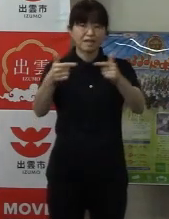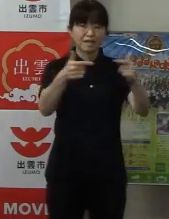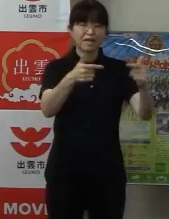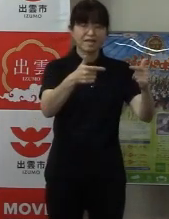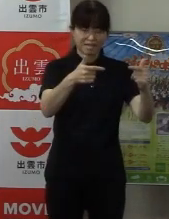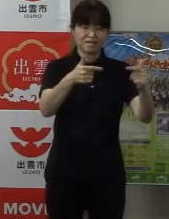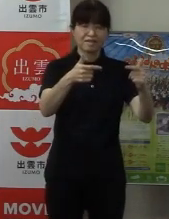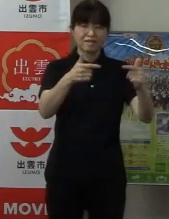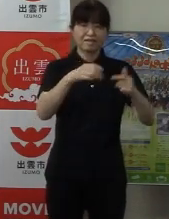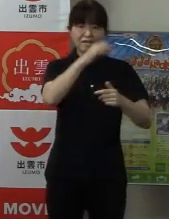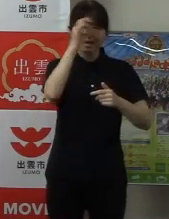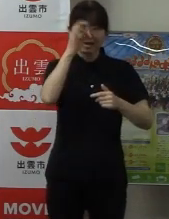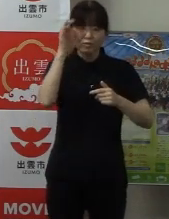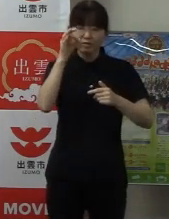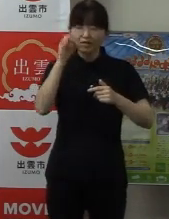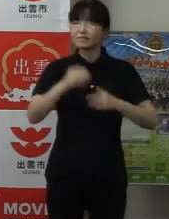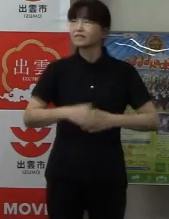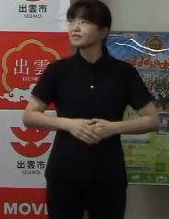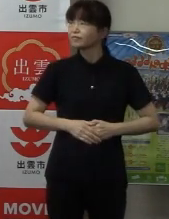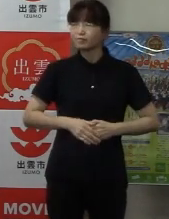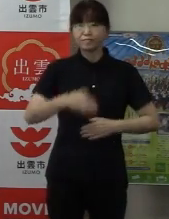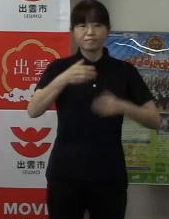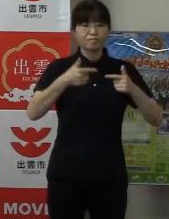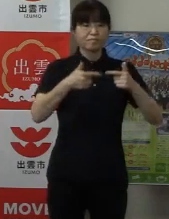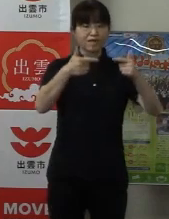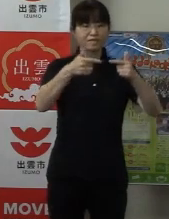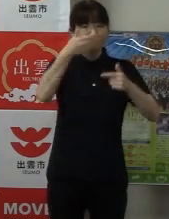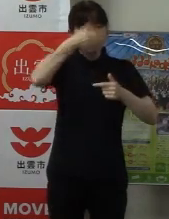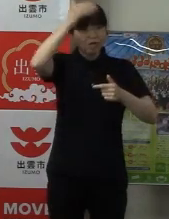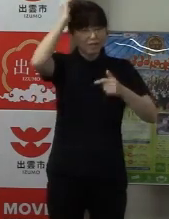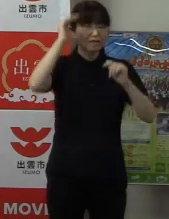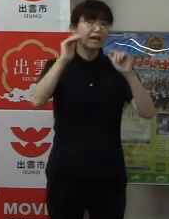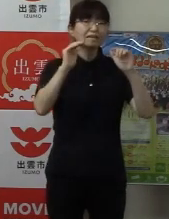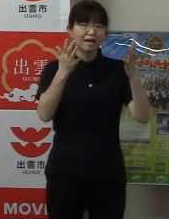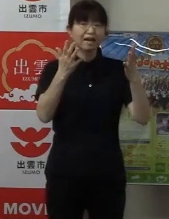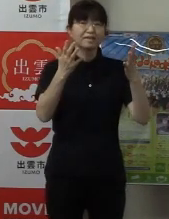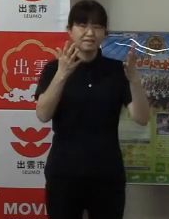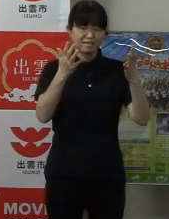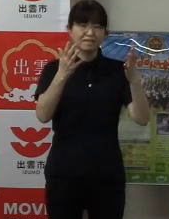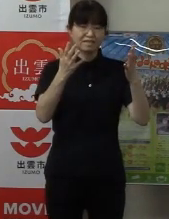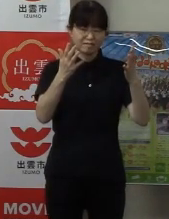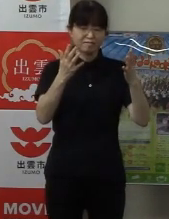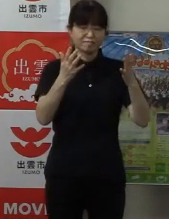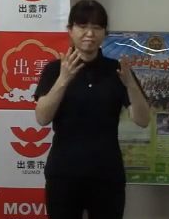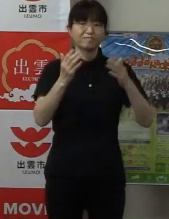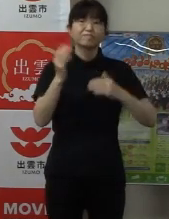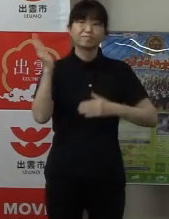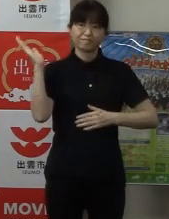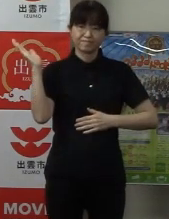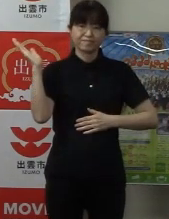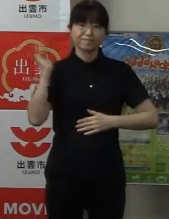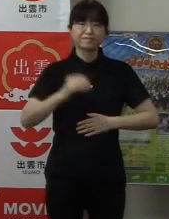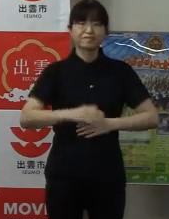このように上がない、バスのこう上がない屋根がないというものでありまして、